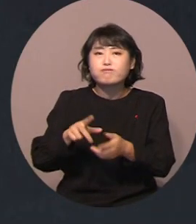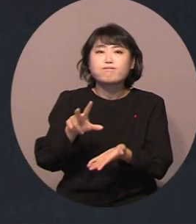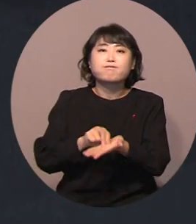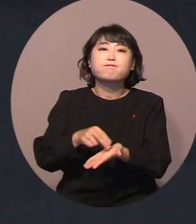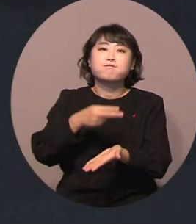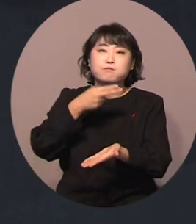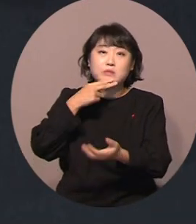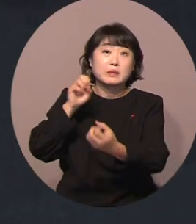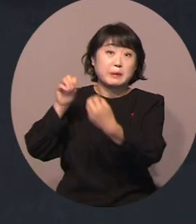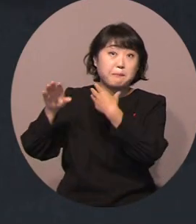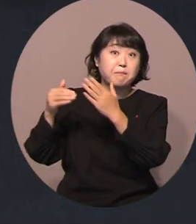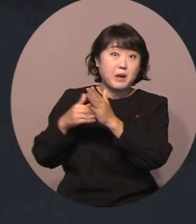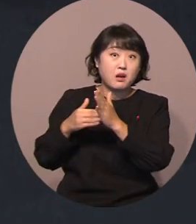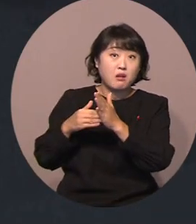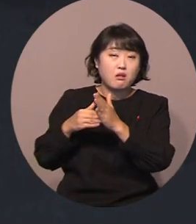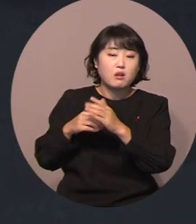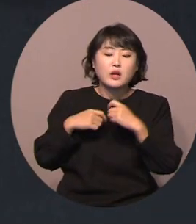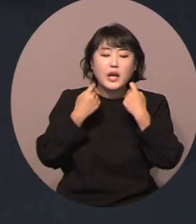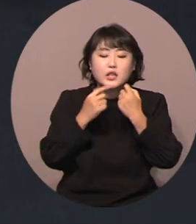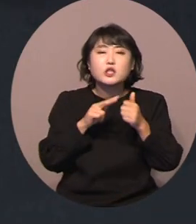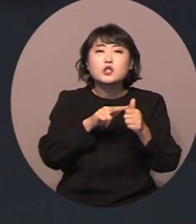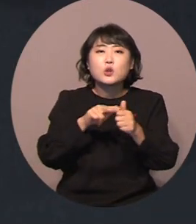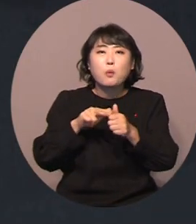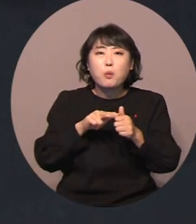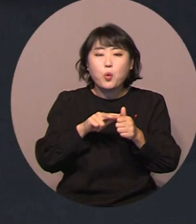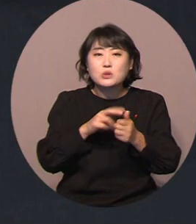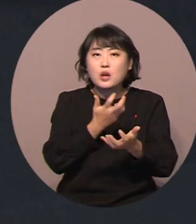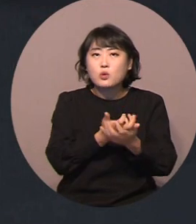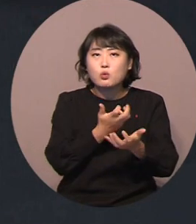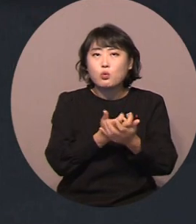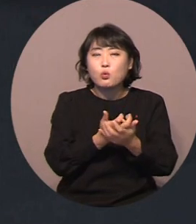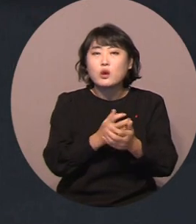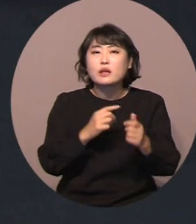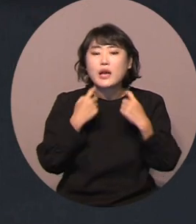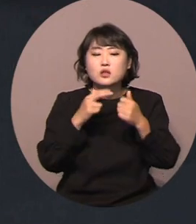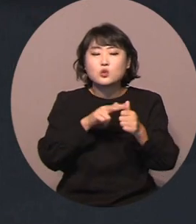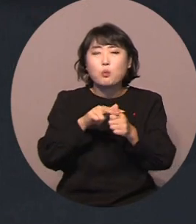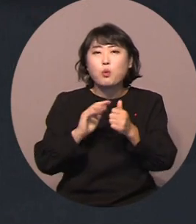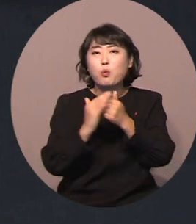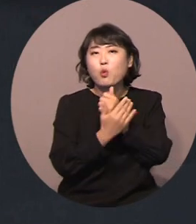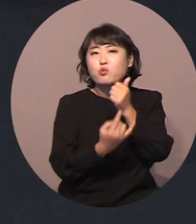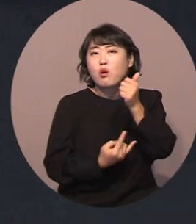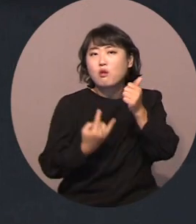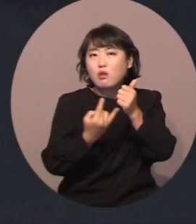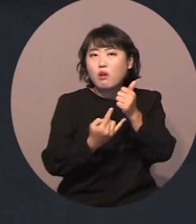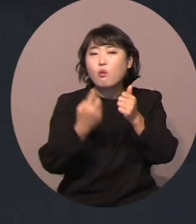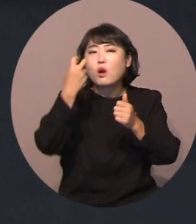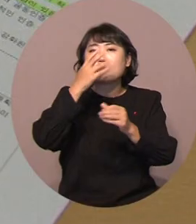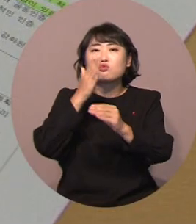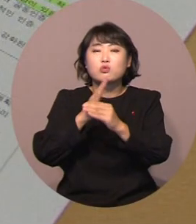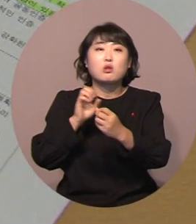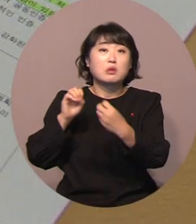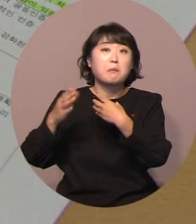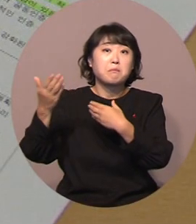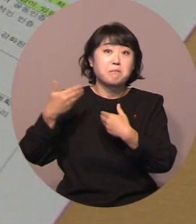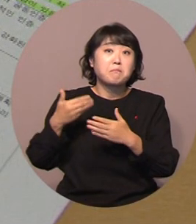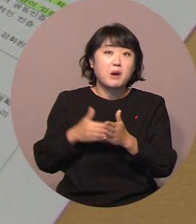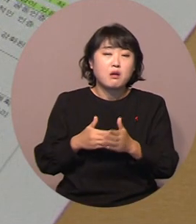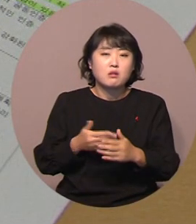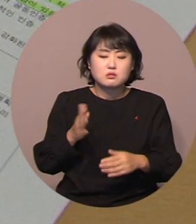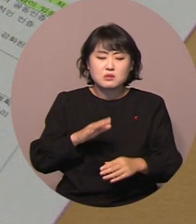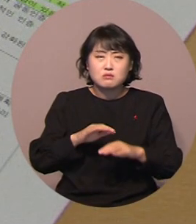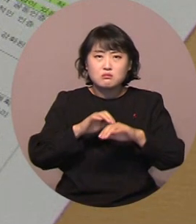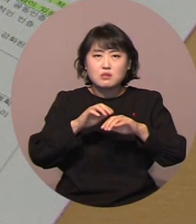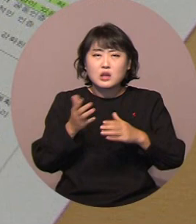문제가 없었고 개인 정보 파일을 개인정보 보호 위원회에 등록해 공개하고 있다고 답변해 왔습니다 하지만